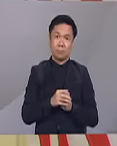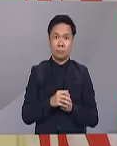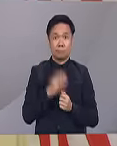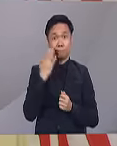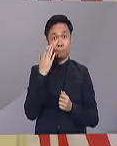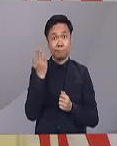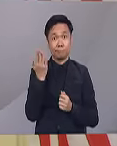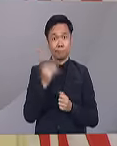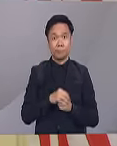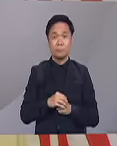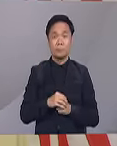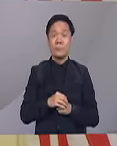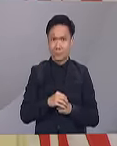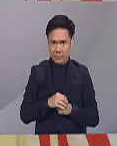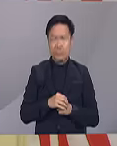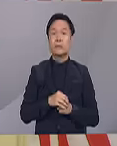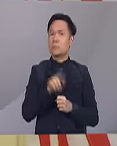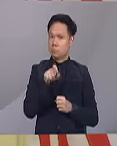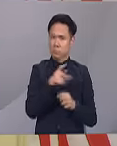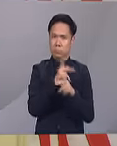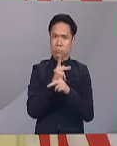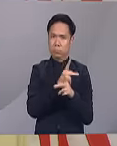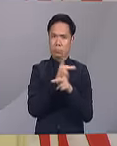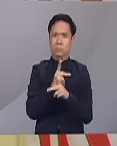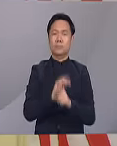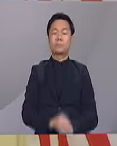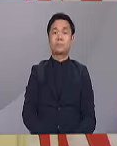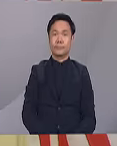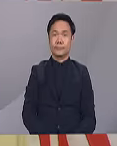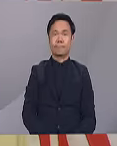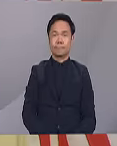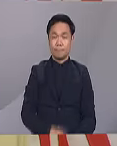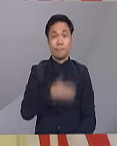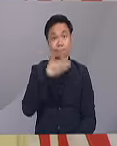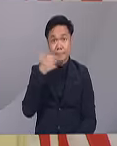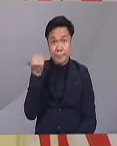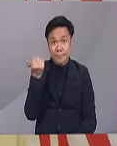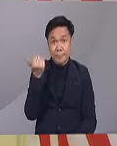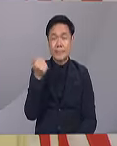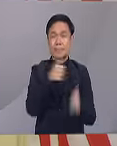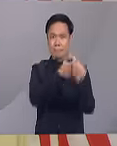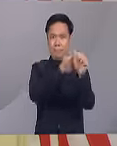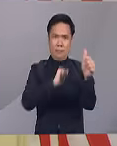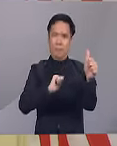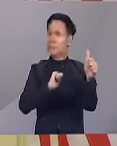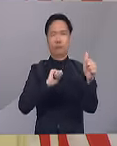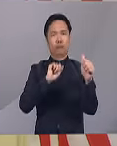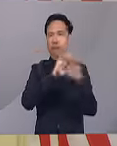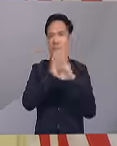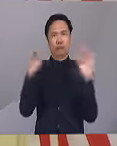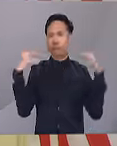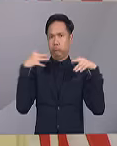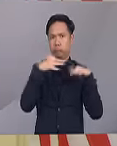COVID-19 ataupun tidak. Sebab itu kita perlu berhati-hati. Elakkan daripada bertemu di tempat yang